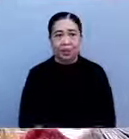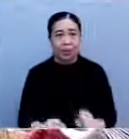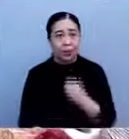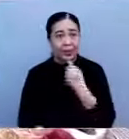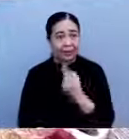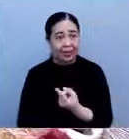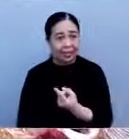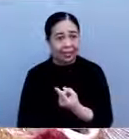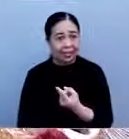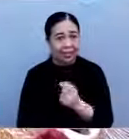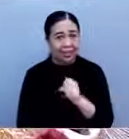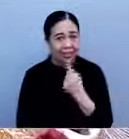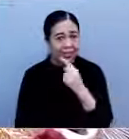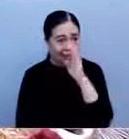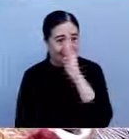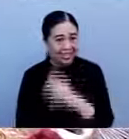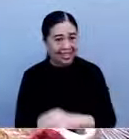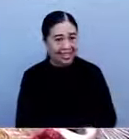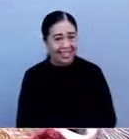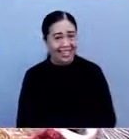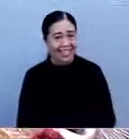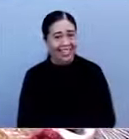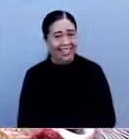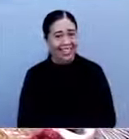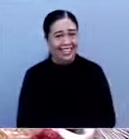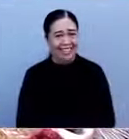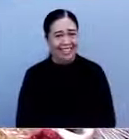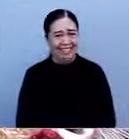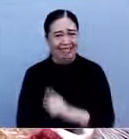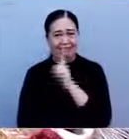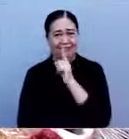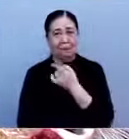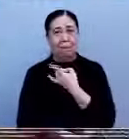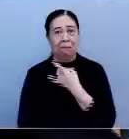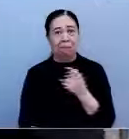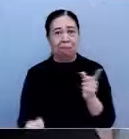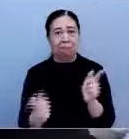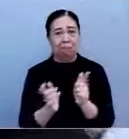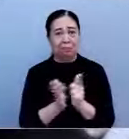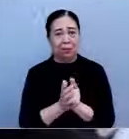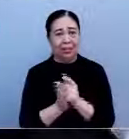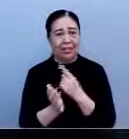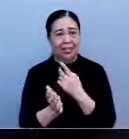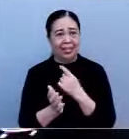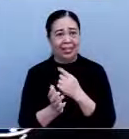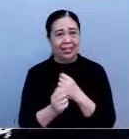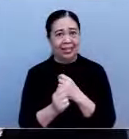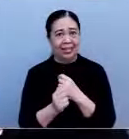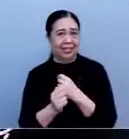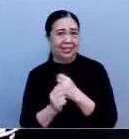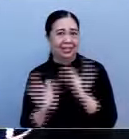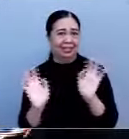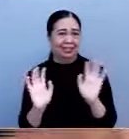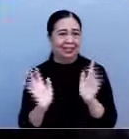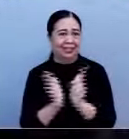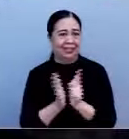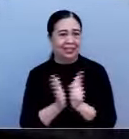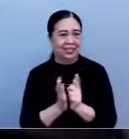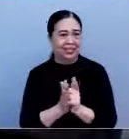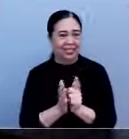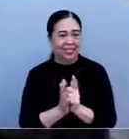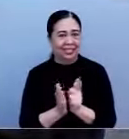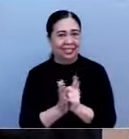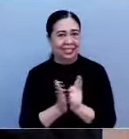sabihin? Charot lang. Nagko-comedy rin. At bawal sa bata yung gusto. Bawal sa bata. Yung good morning niya maging goodbye. Hindi pwede